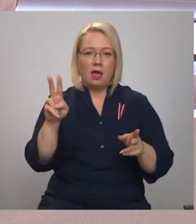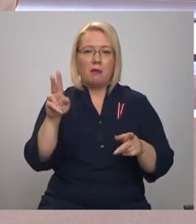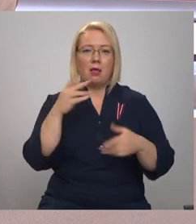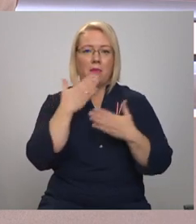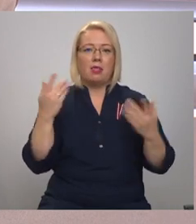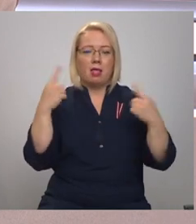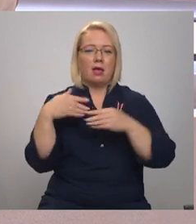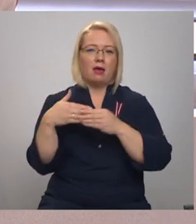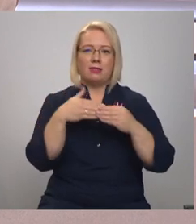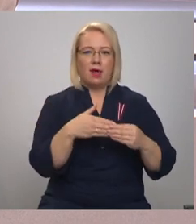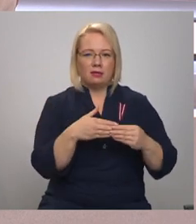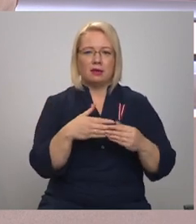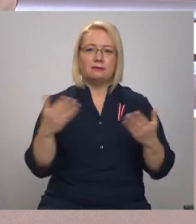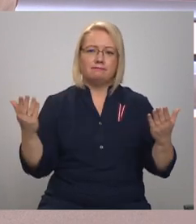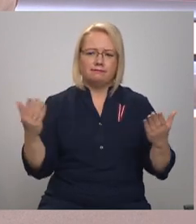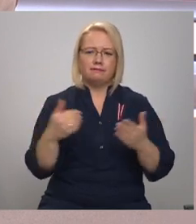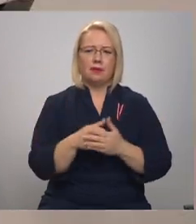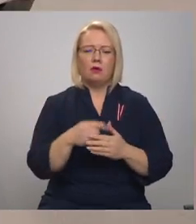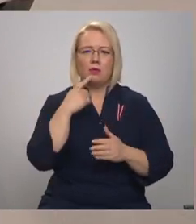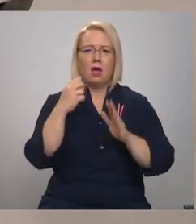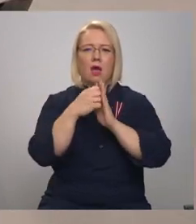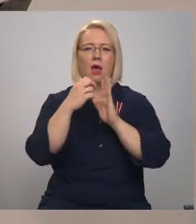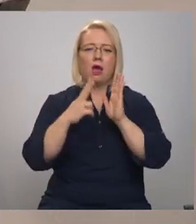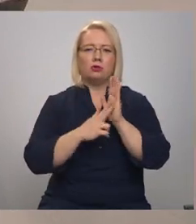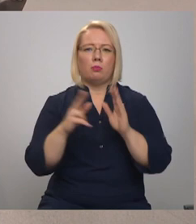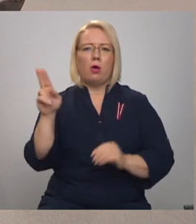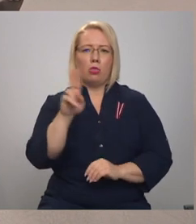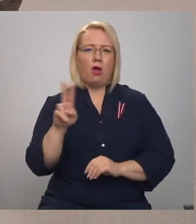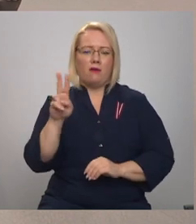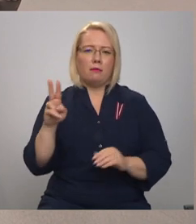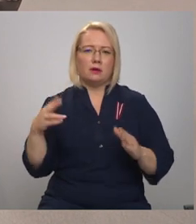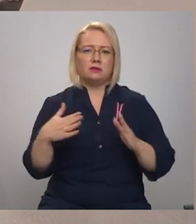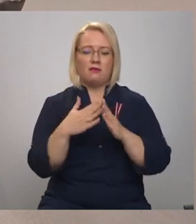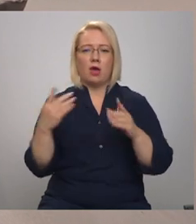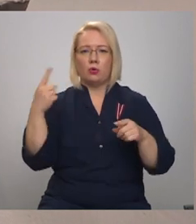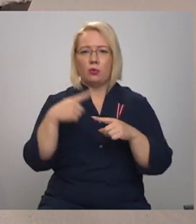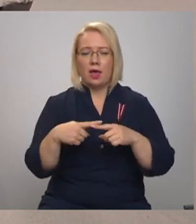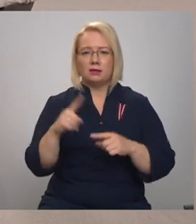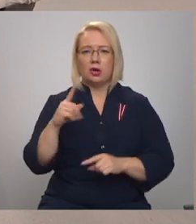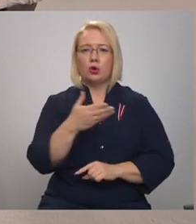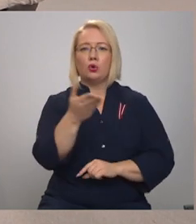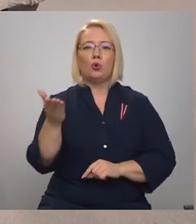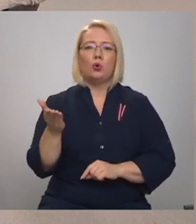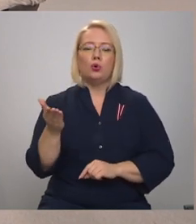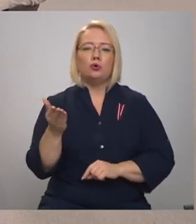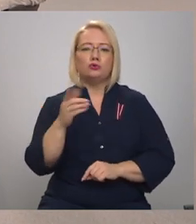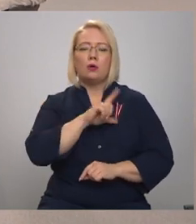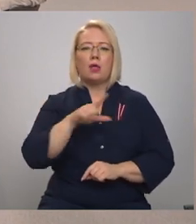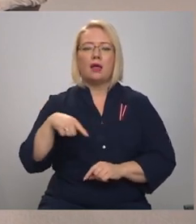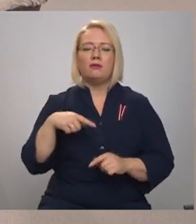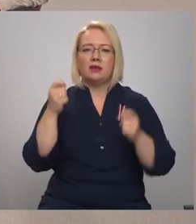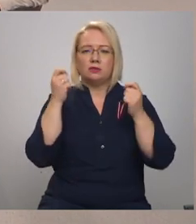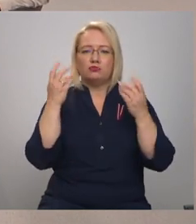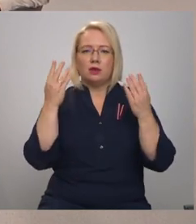18. novembrī ir kā ir ar tiem laikrakstiem? Nē, no 18. jā. Es domāju, tieši par svētku reizi, jā. Kas būtu tas jūsu svētku Latvijas dzimšanas dienas